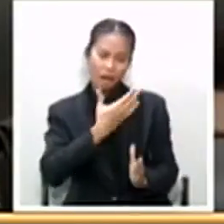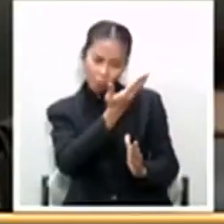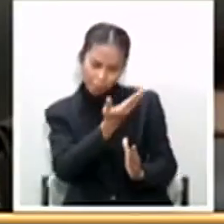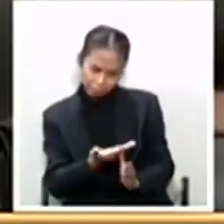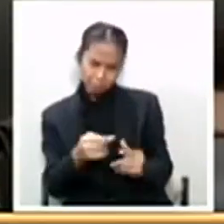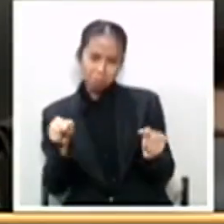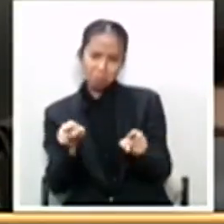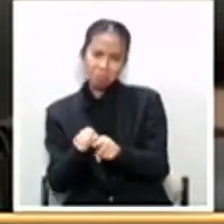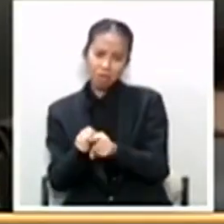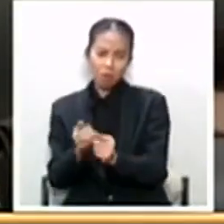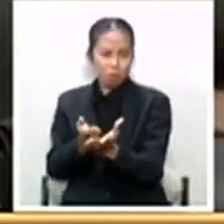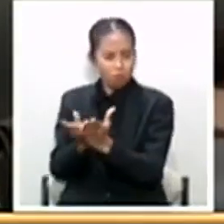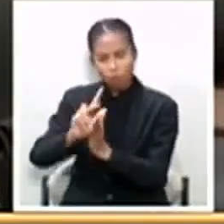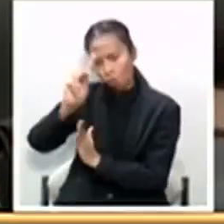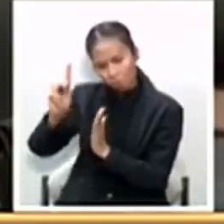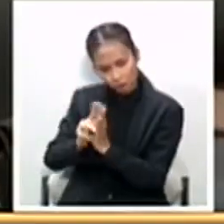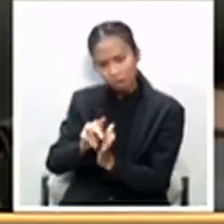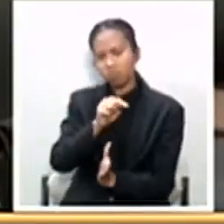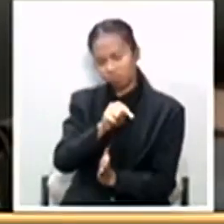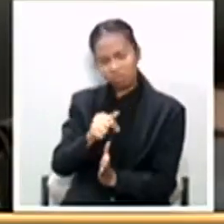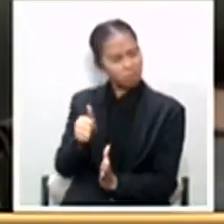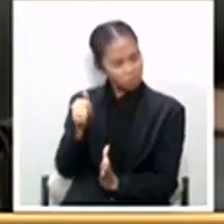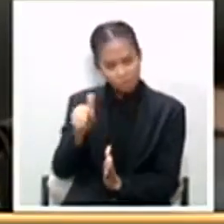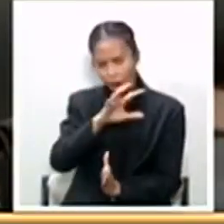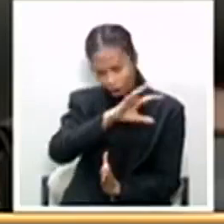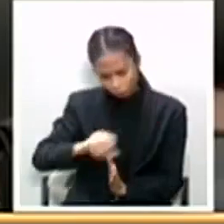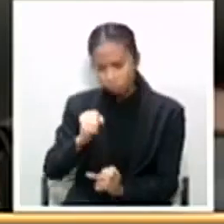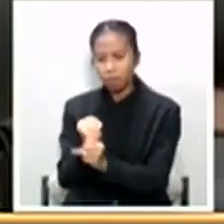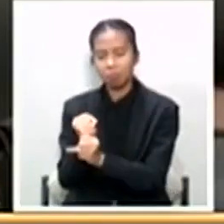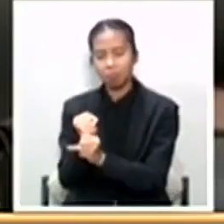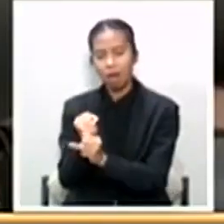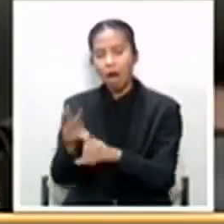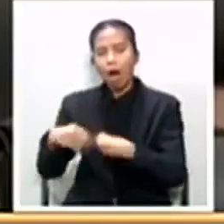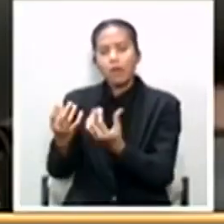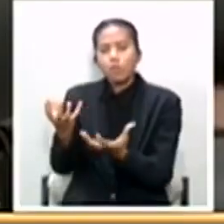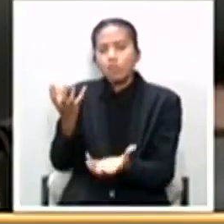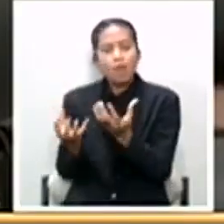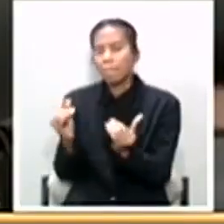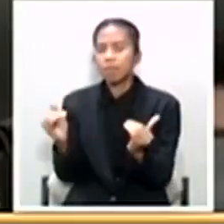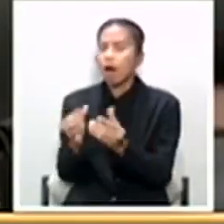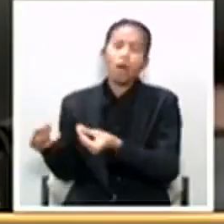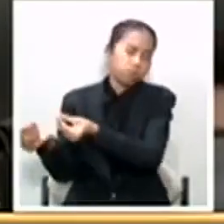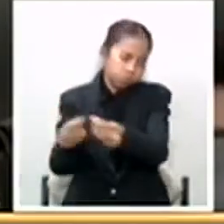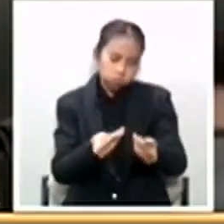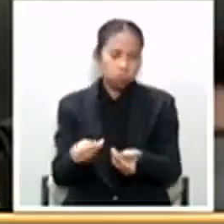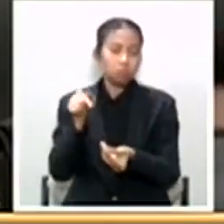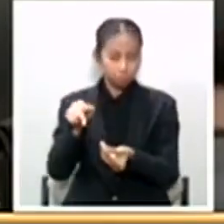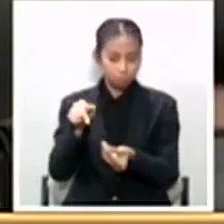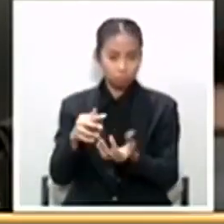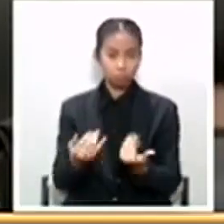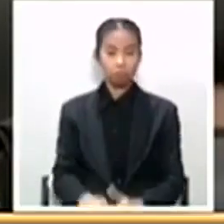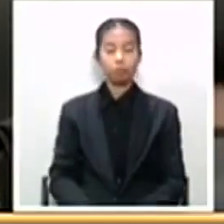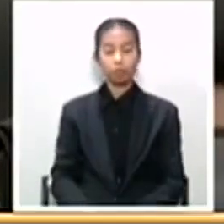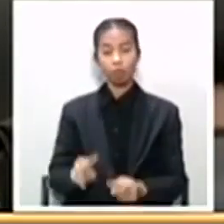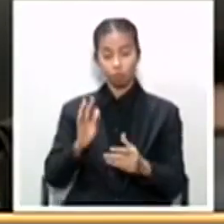ลในวงการนิติศาสตร์ท่านออกจากเรือแปะเถอะครับท่านกลับมาอยู่ในเรือแห่งความยุติธรรมนะครับข้อเรียกร้องต่อ